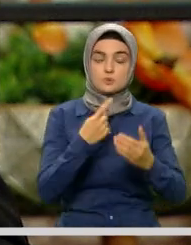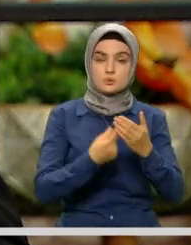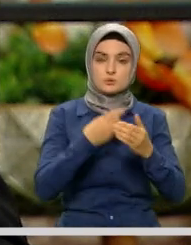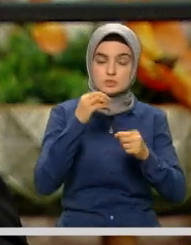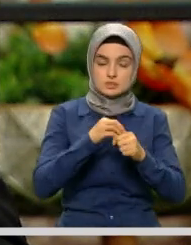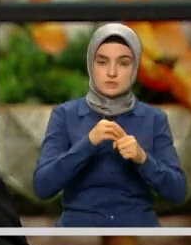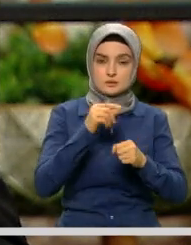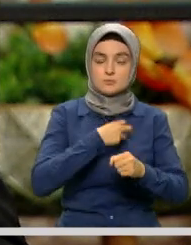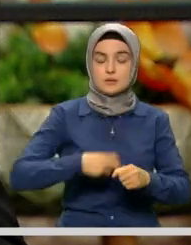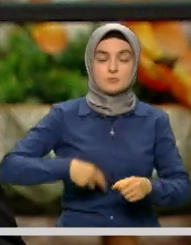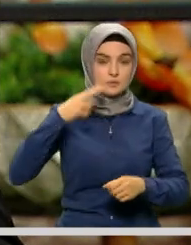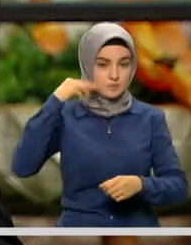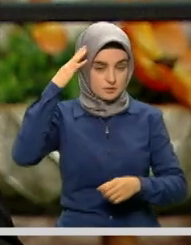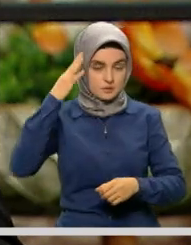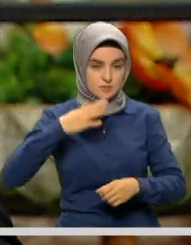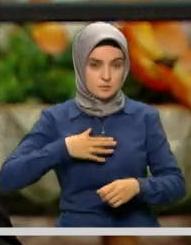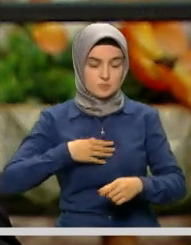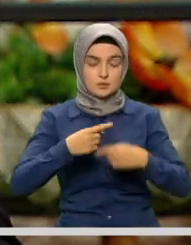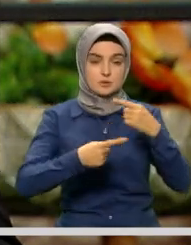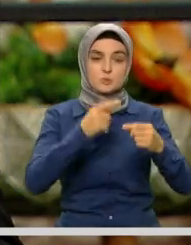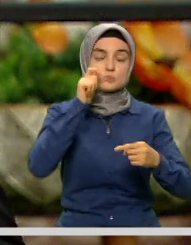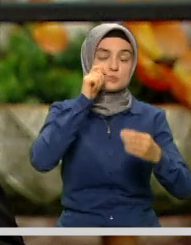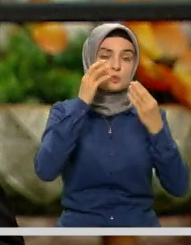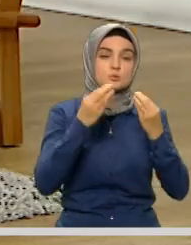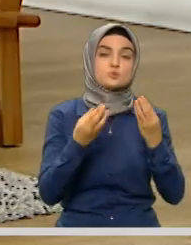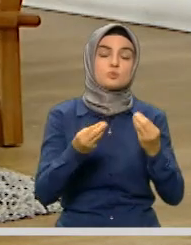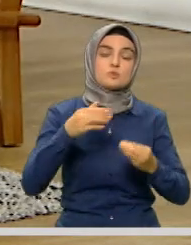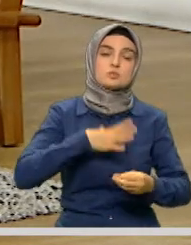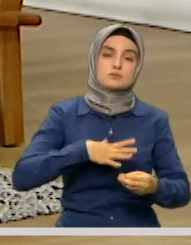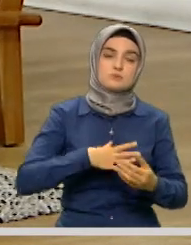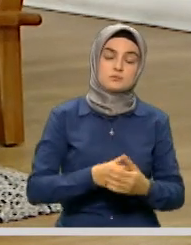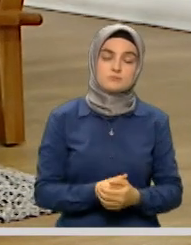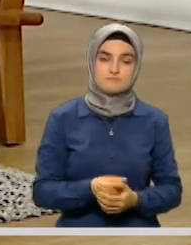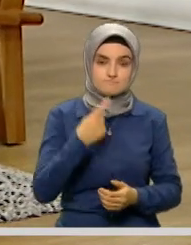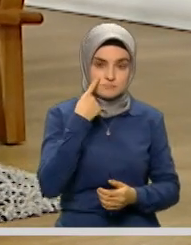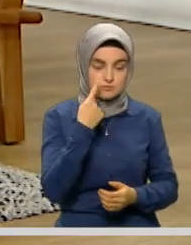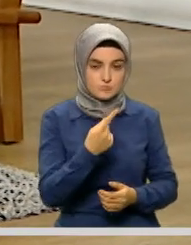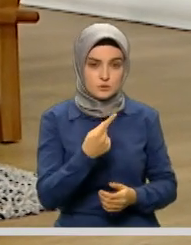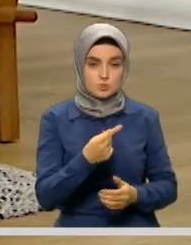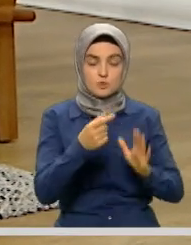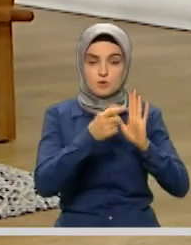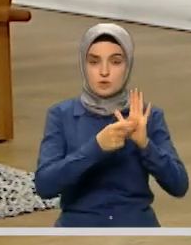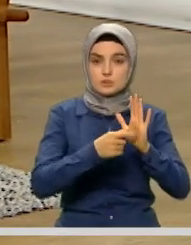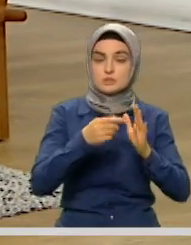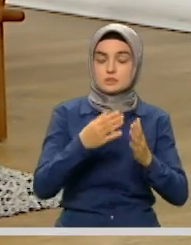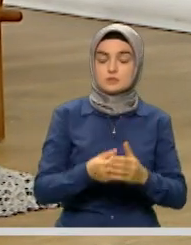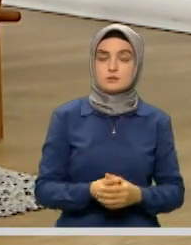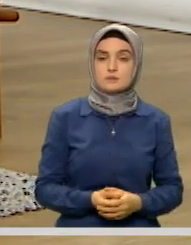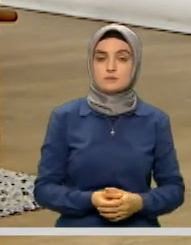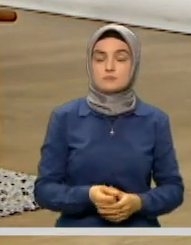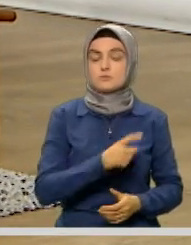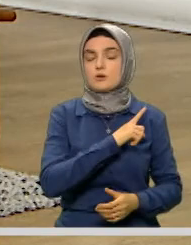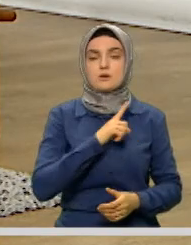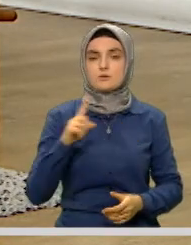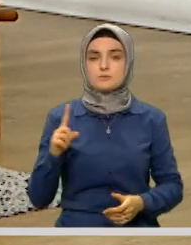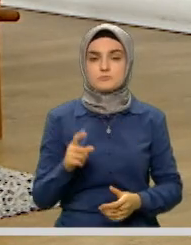Peygamber Efendimiz amcasının Müslüman olmasını, affedilmesini çok istiyor. Ama bir bakıyorsunuz ki ayet-i kerimede yani diyor ki hayır diyor